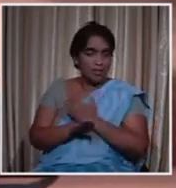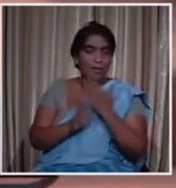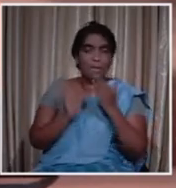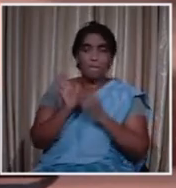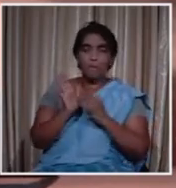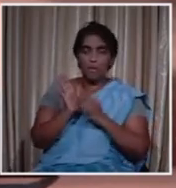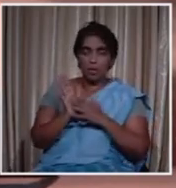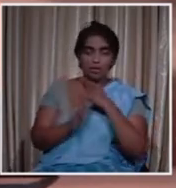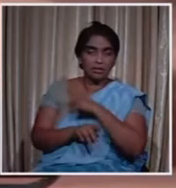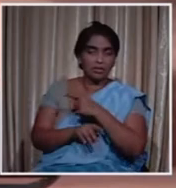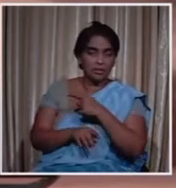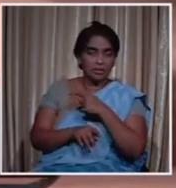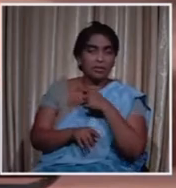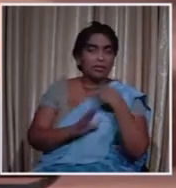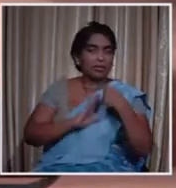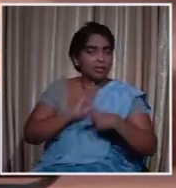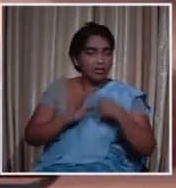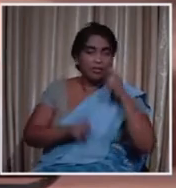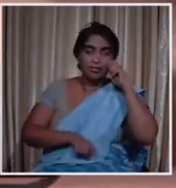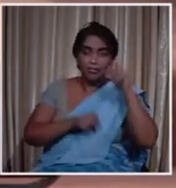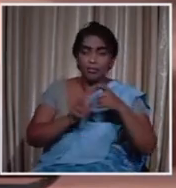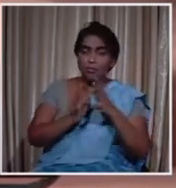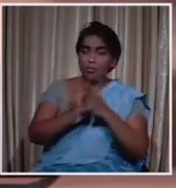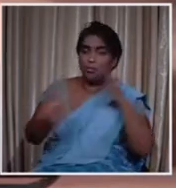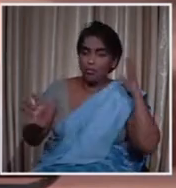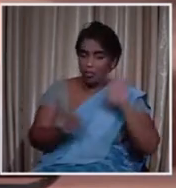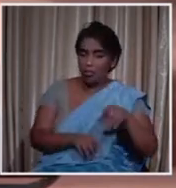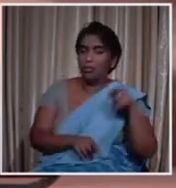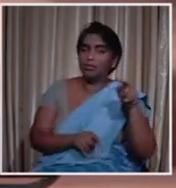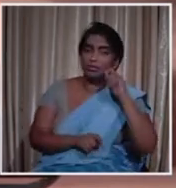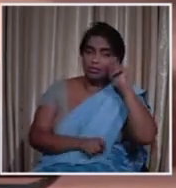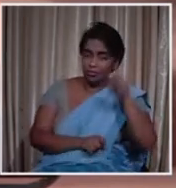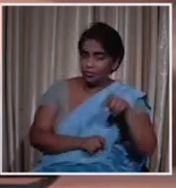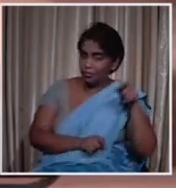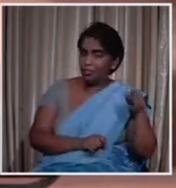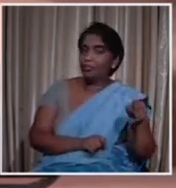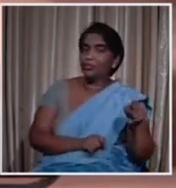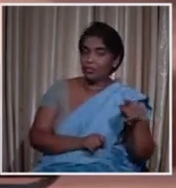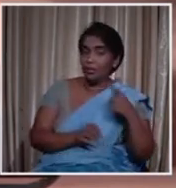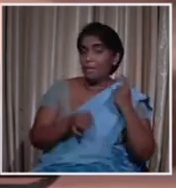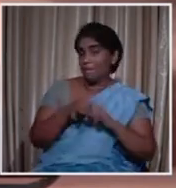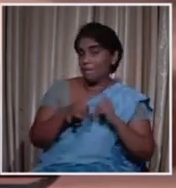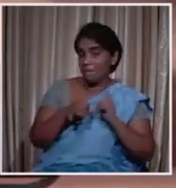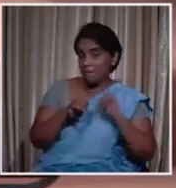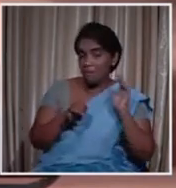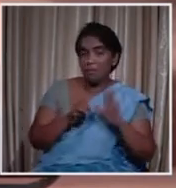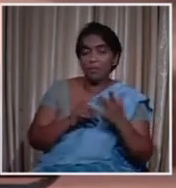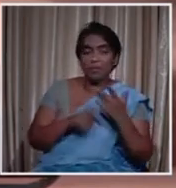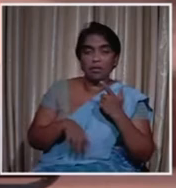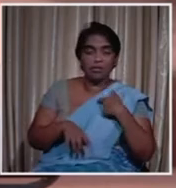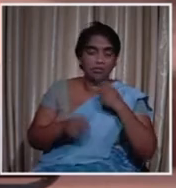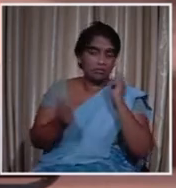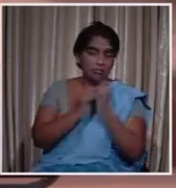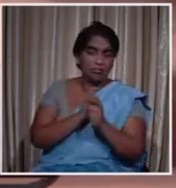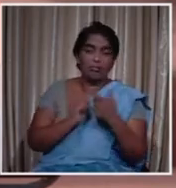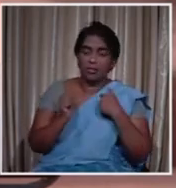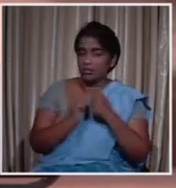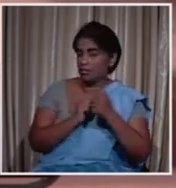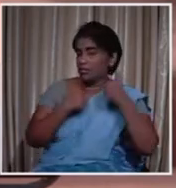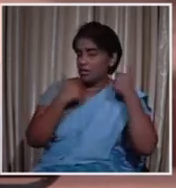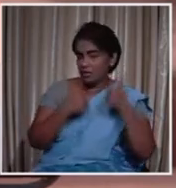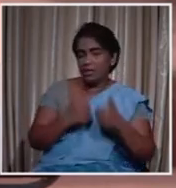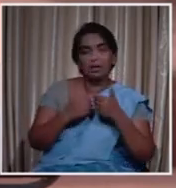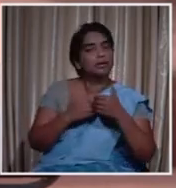நாட்டிலே மக்கள் வரிசையிலே நிற்கிறார்கள், மக்களுக்கு 1000 பிரச்சனை இருக்கிறது, ஆட்சியை மாற்றவில்லை, நாங்கள் சரியான சந்தர்ப்பங்களை விட்டு விட்டோம் என்றுலாம்